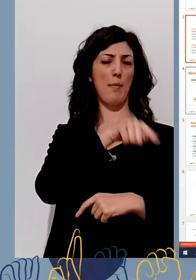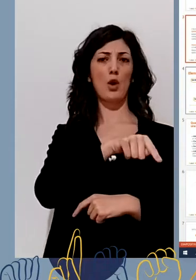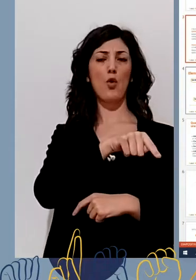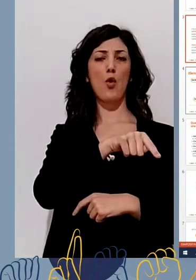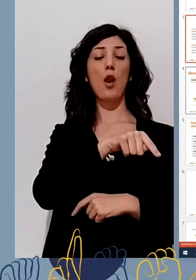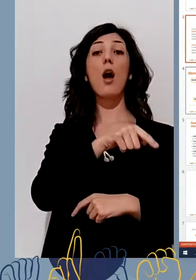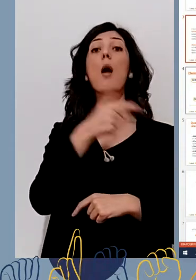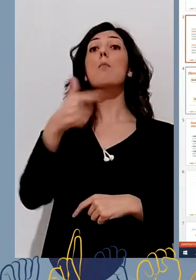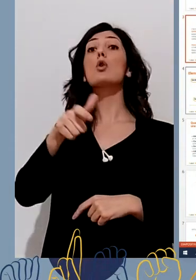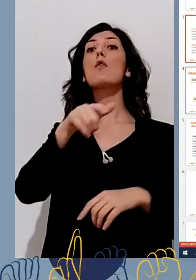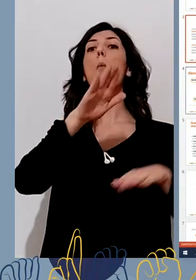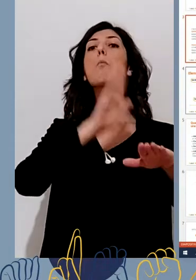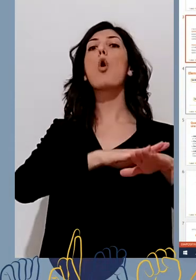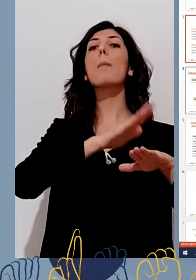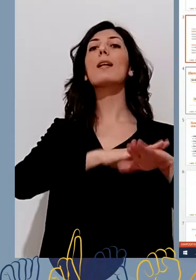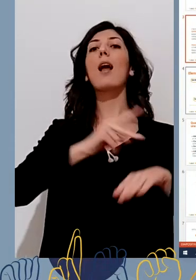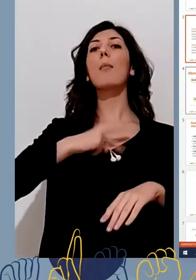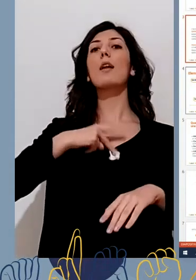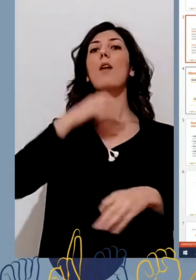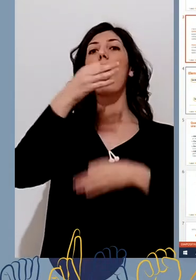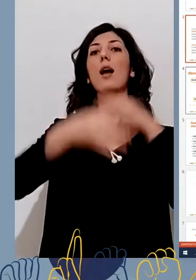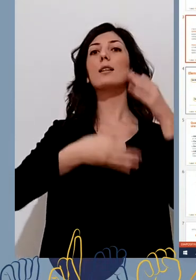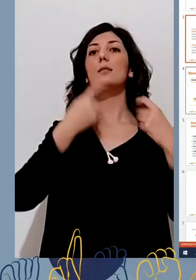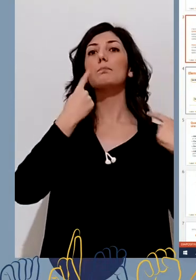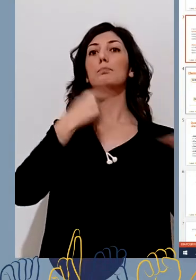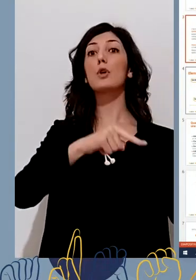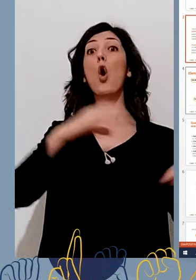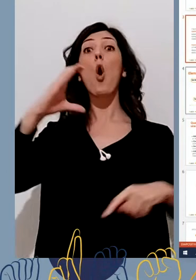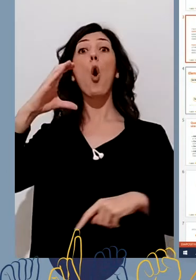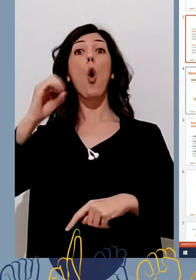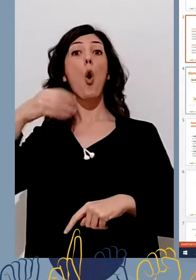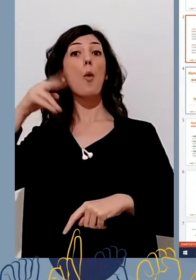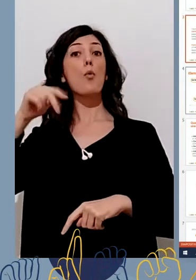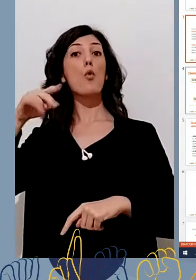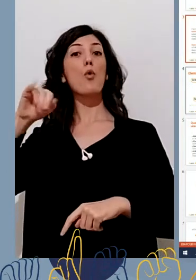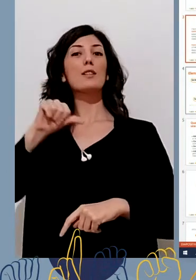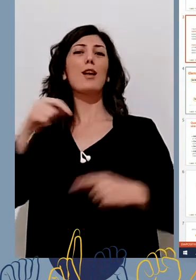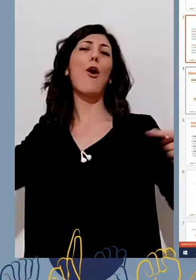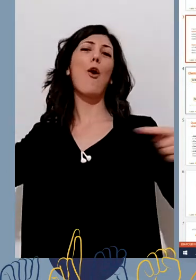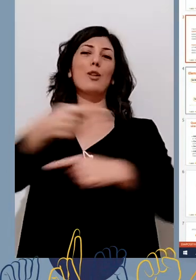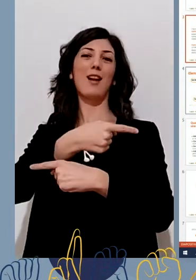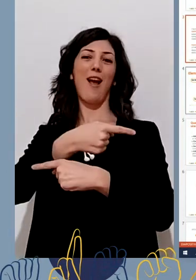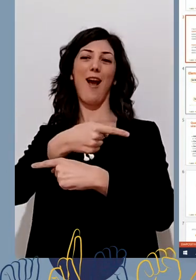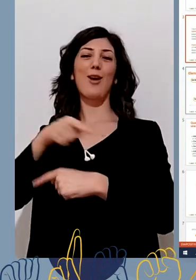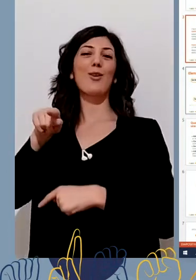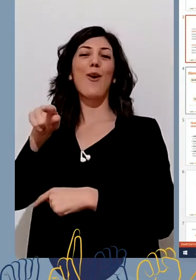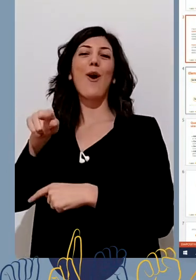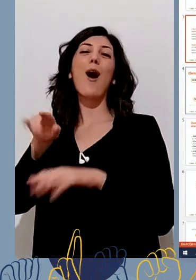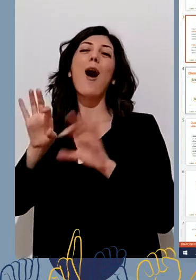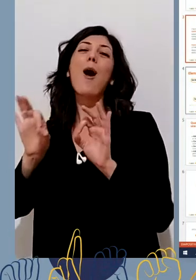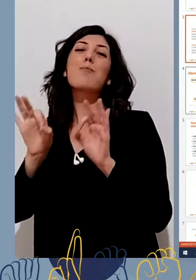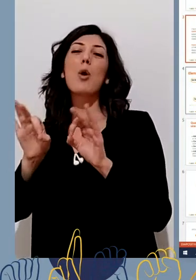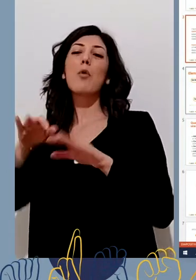proprietà privata, mentre communis è il contrario, ovvero non rappresenta ciò che non appartiene a